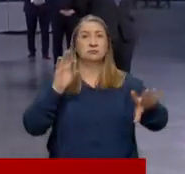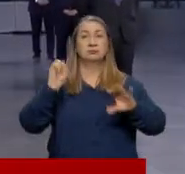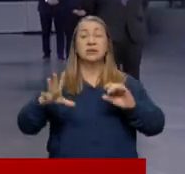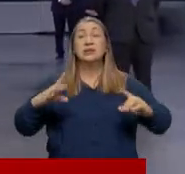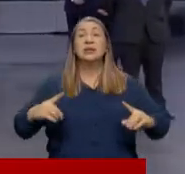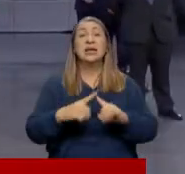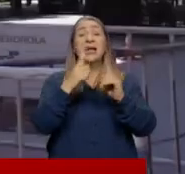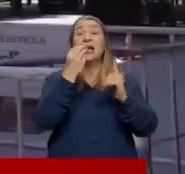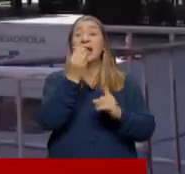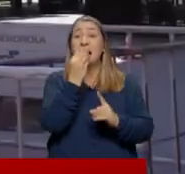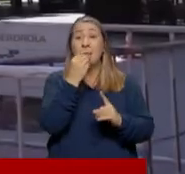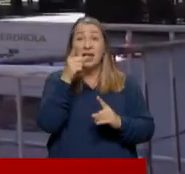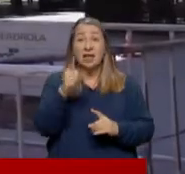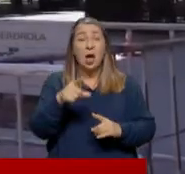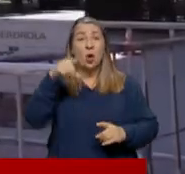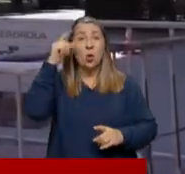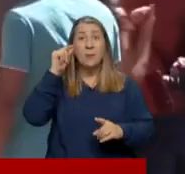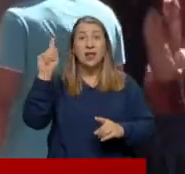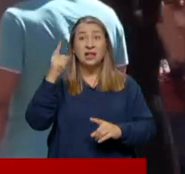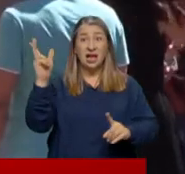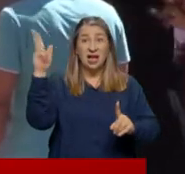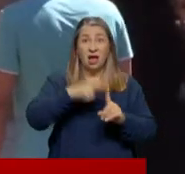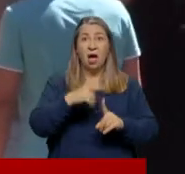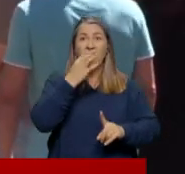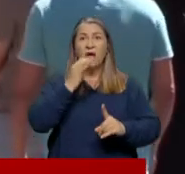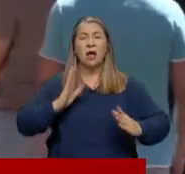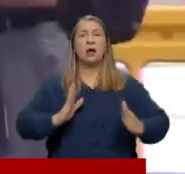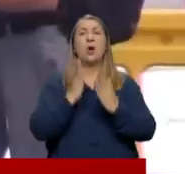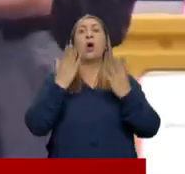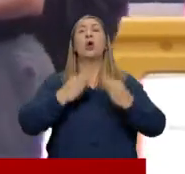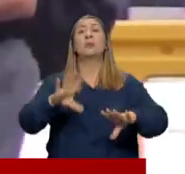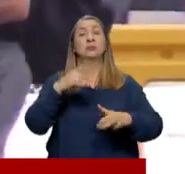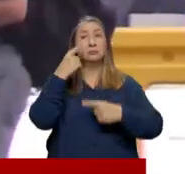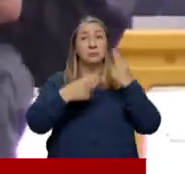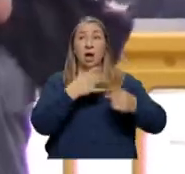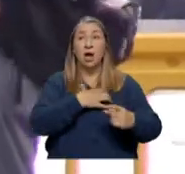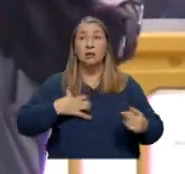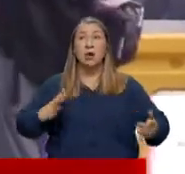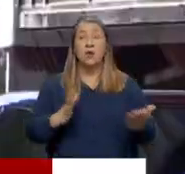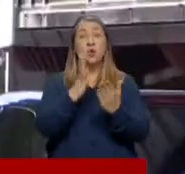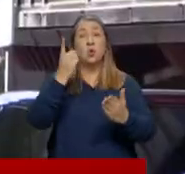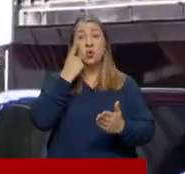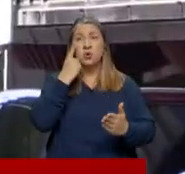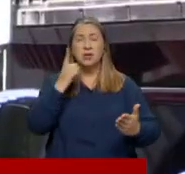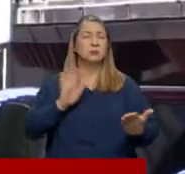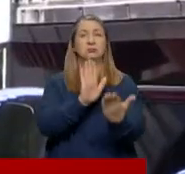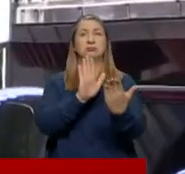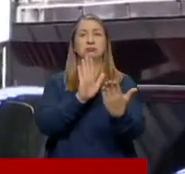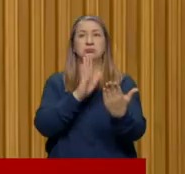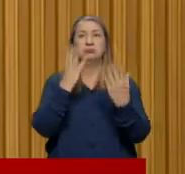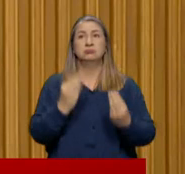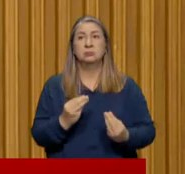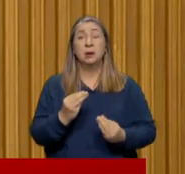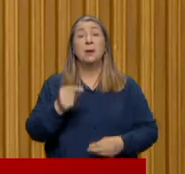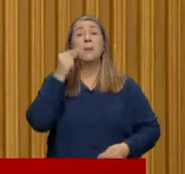zirvenin Gala yemeğine bu liderin katılmasına Ankara'nın itiraz etmediği dahası ana muhalefetle hükümeti karşı karşıya